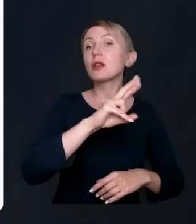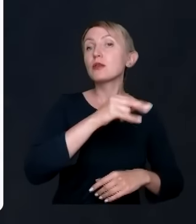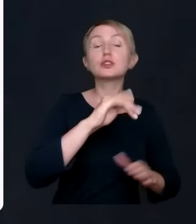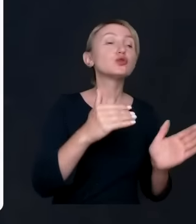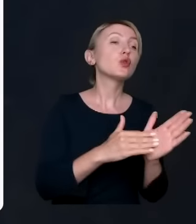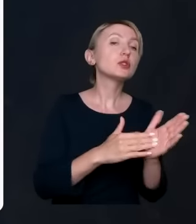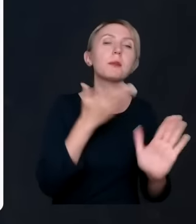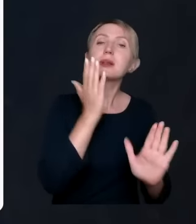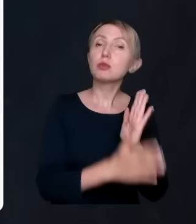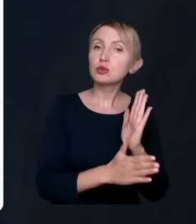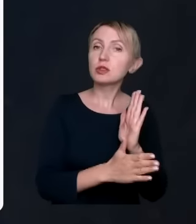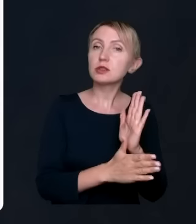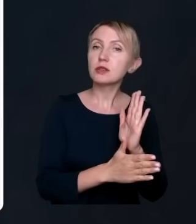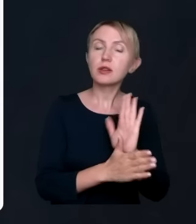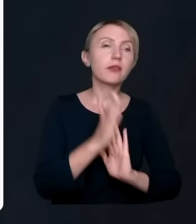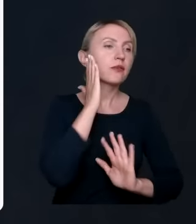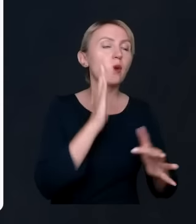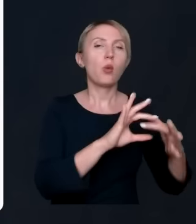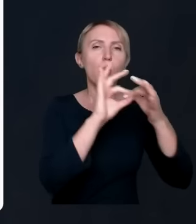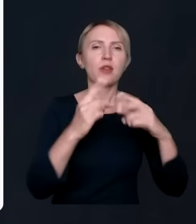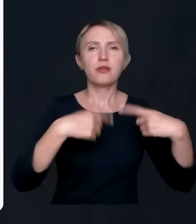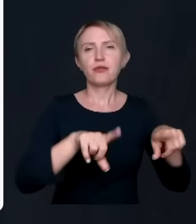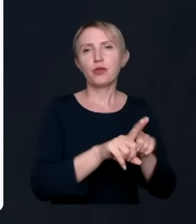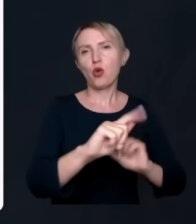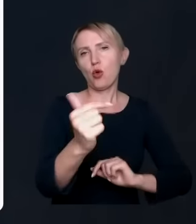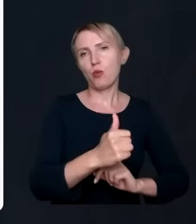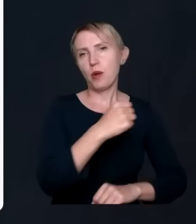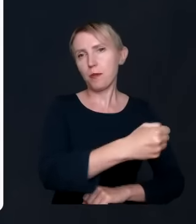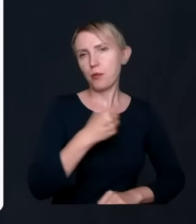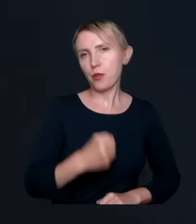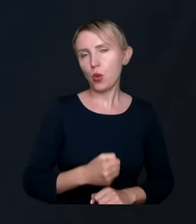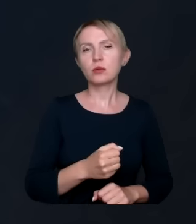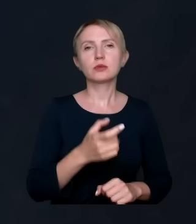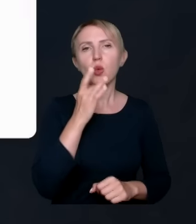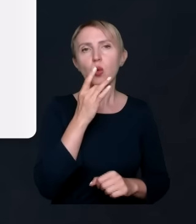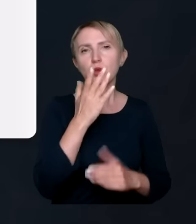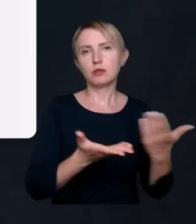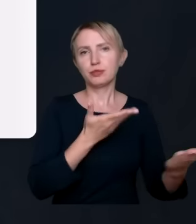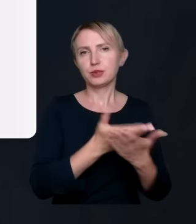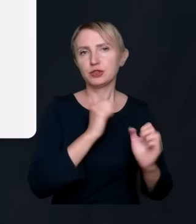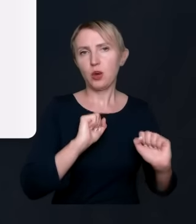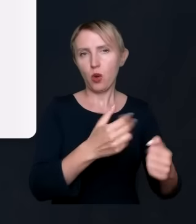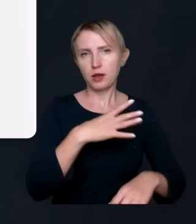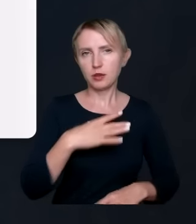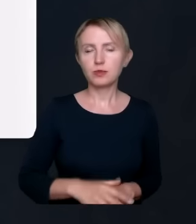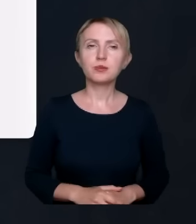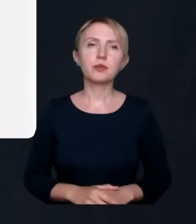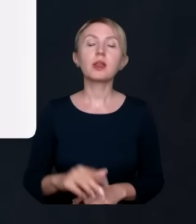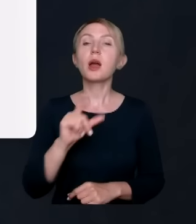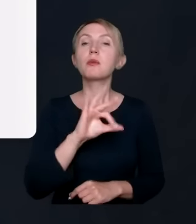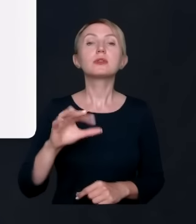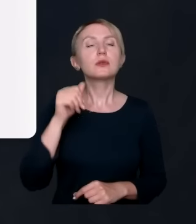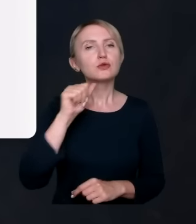byłby bezpośredni i oczywisty związek z wykonywaniem obowiązków poselskich zarzuconych mu czynów. PiS wczoraj